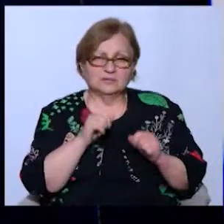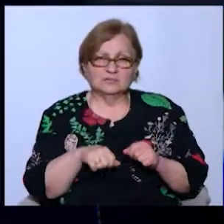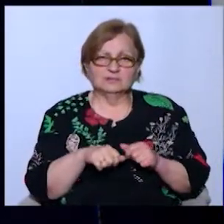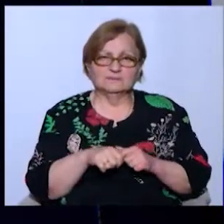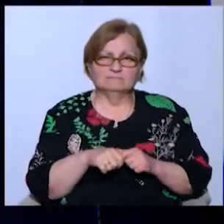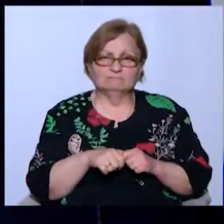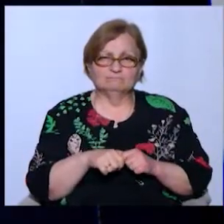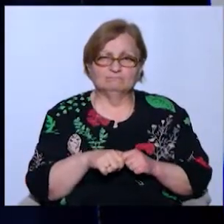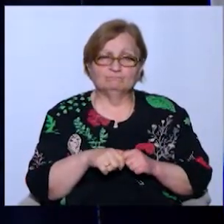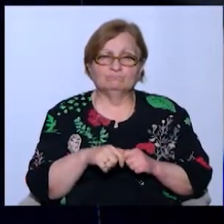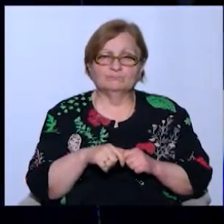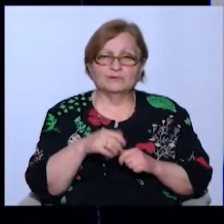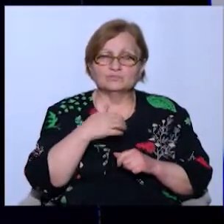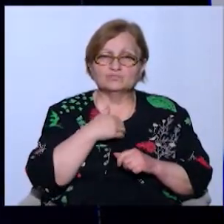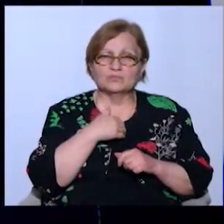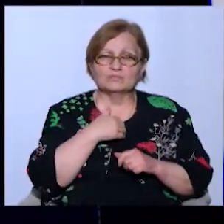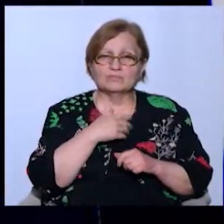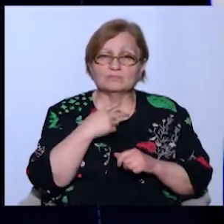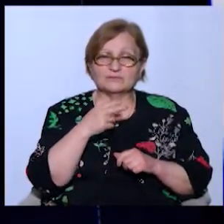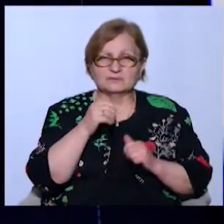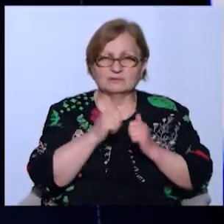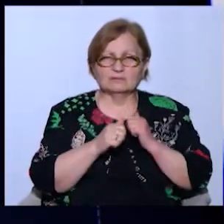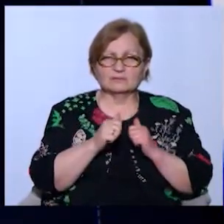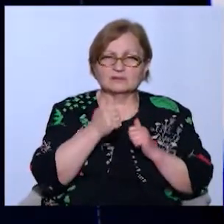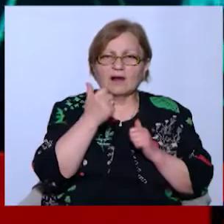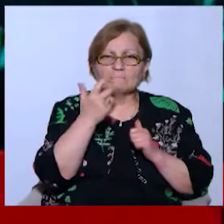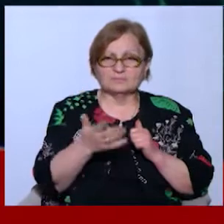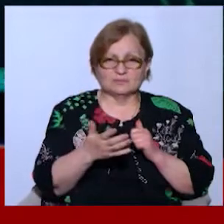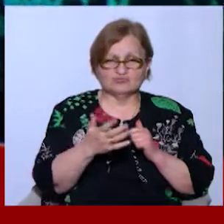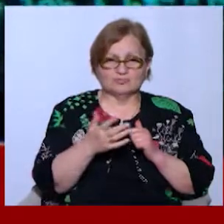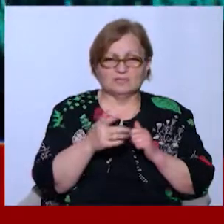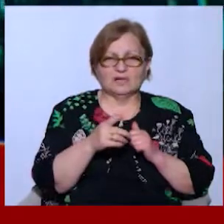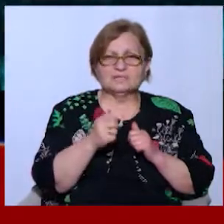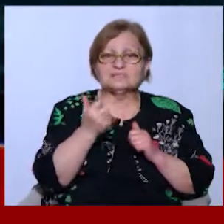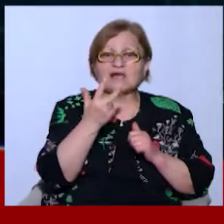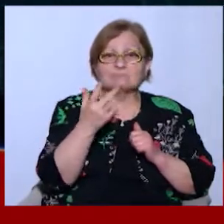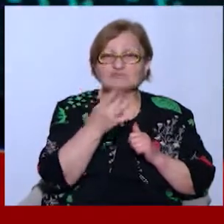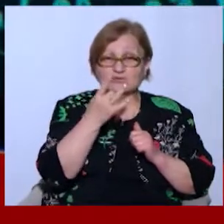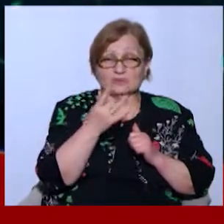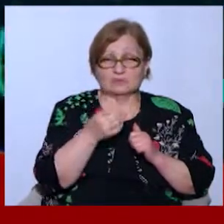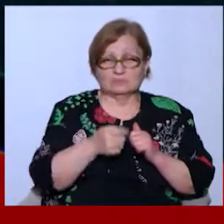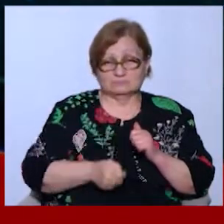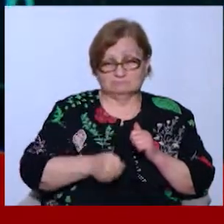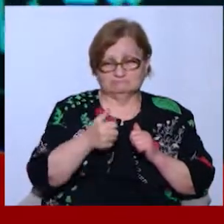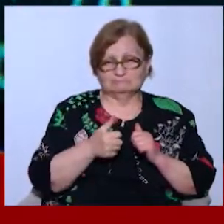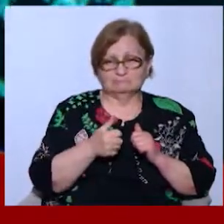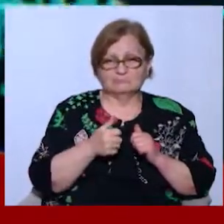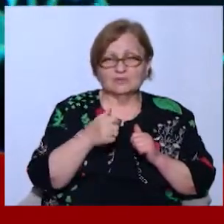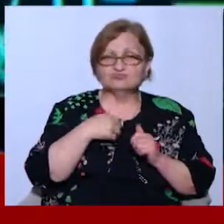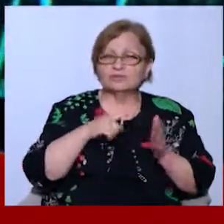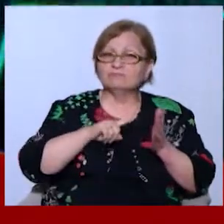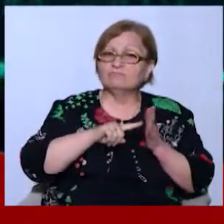შემთხვევაში, თუ ჩვენ გვინდა ერთდროულად შესრულდეს რამოდენიმე პირობა, საფასური და ისევ საფასური და ისევ საფასური, ამ შემთხვევაში ჩვენ ალბათობებს